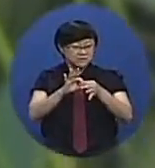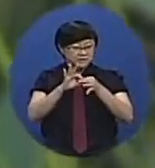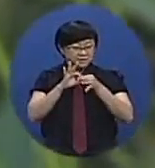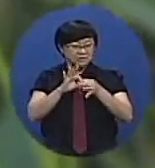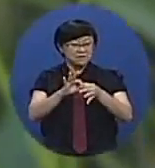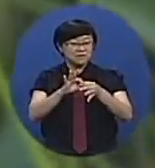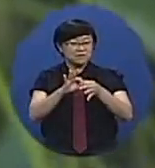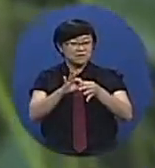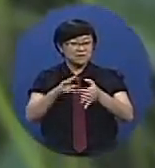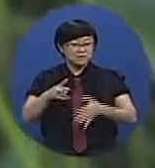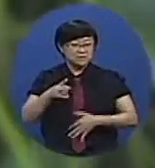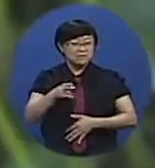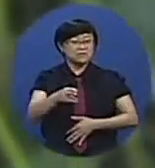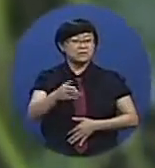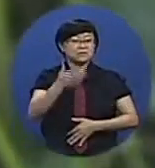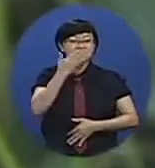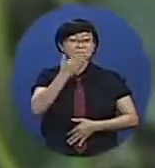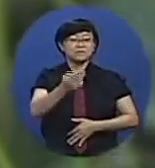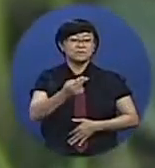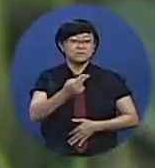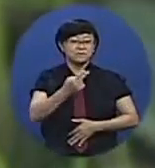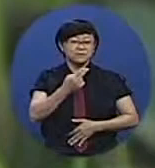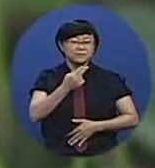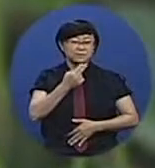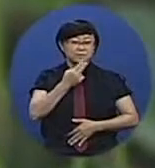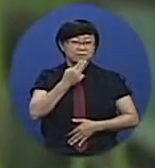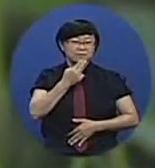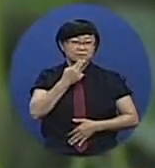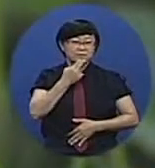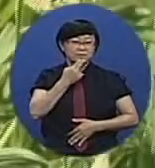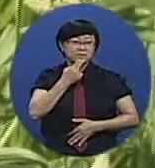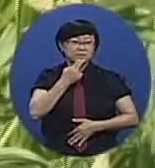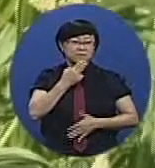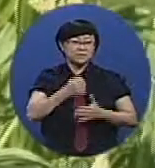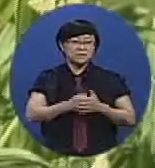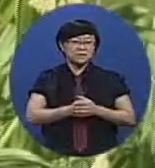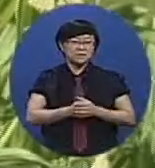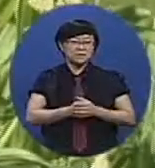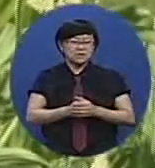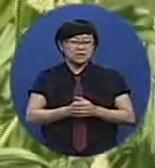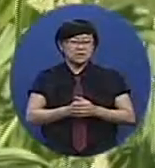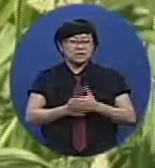그 끈을 놓을 순 없어